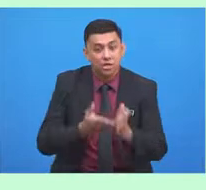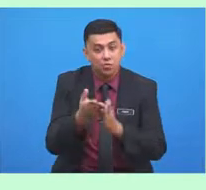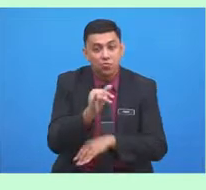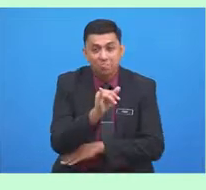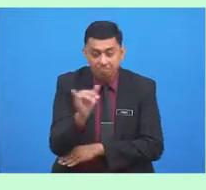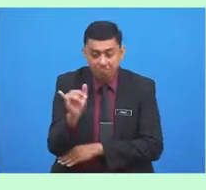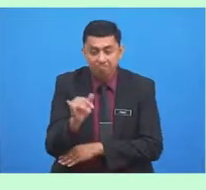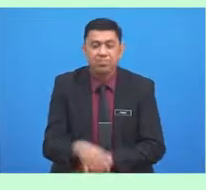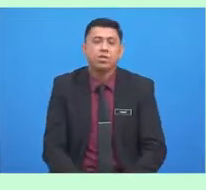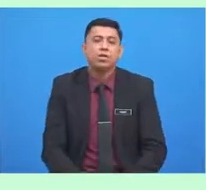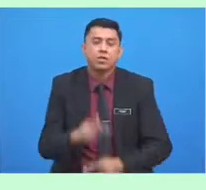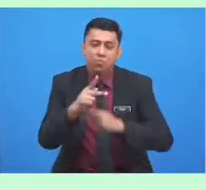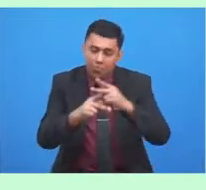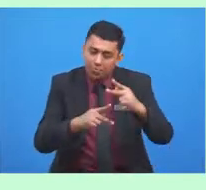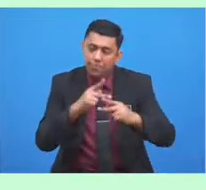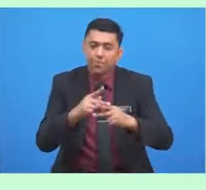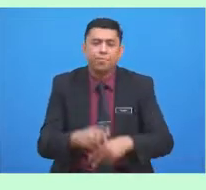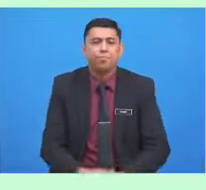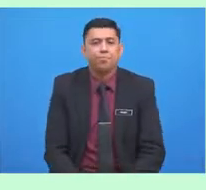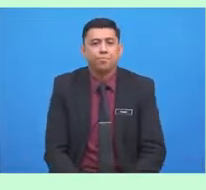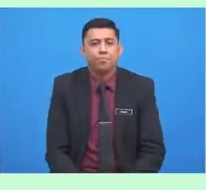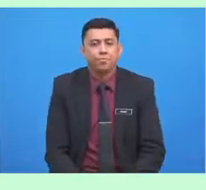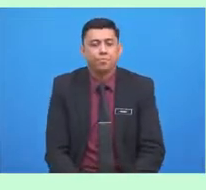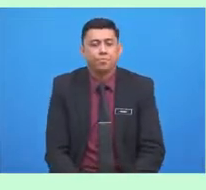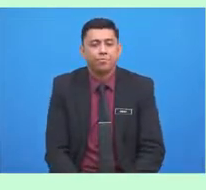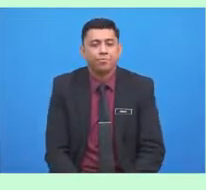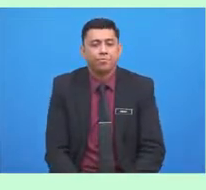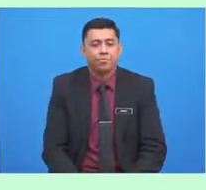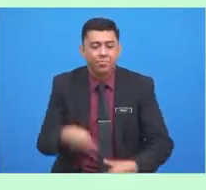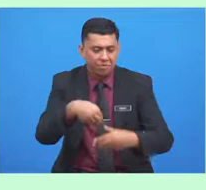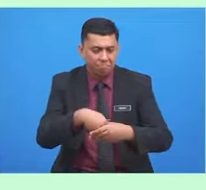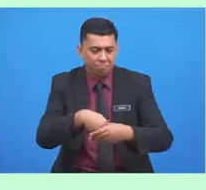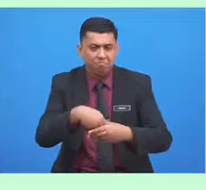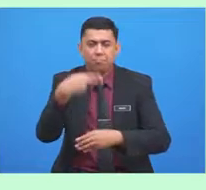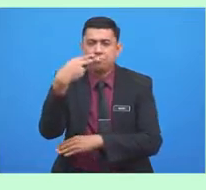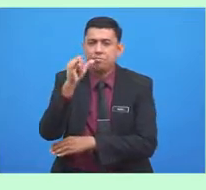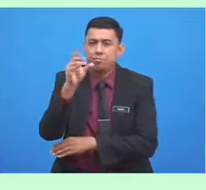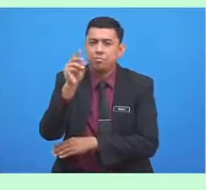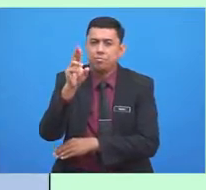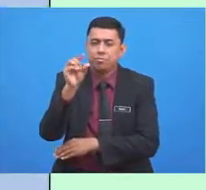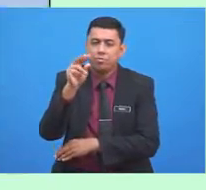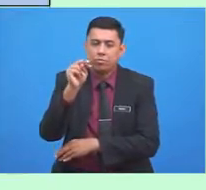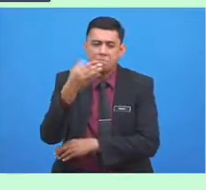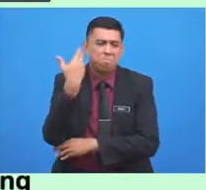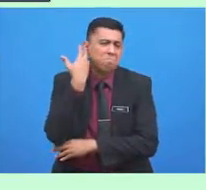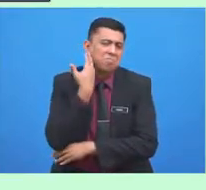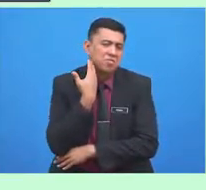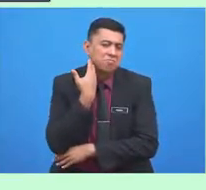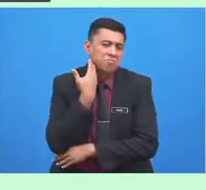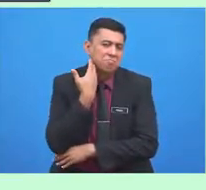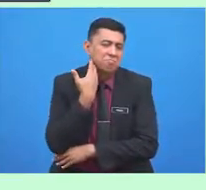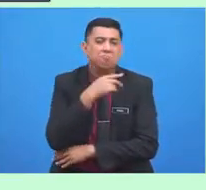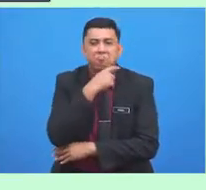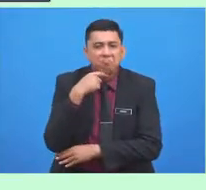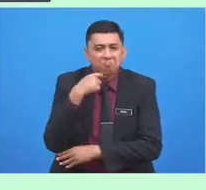Seterusnya, cikgu akan terangkan proses kedua dalam kitaran hidrologi, iaitu proses sejat peluhan yaitu